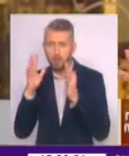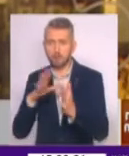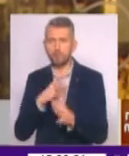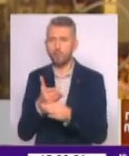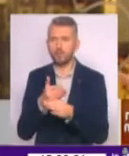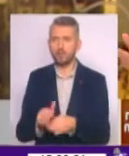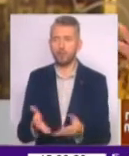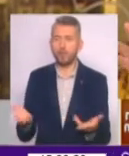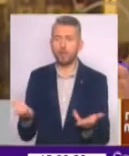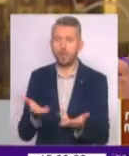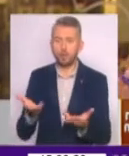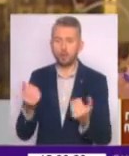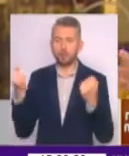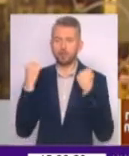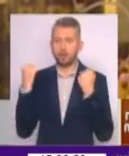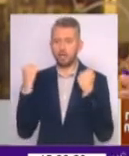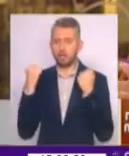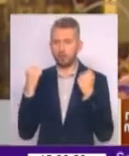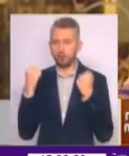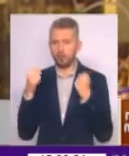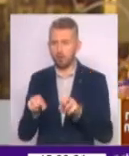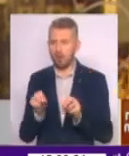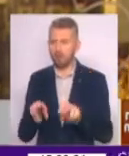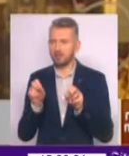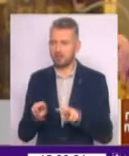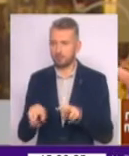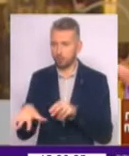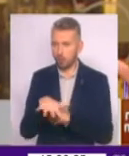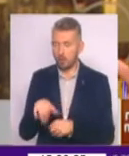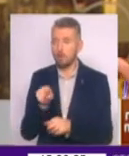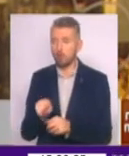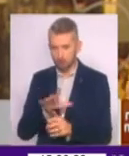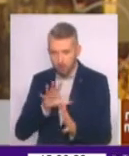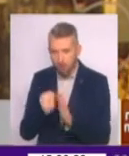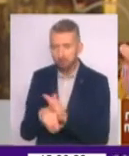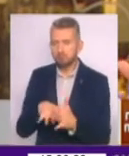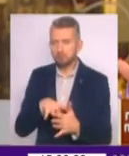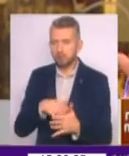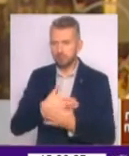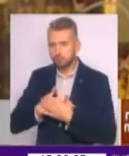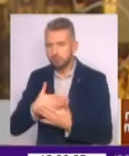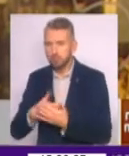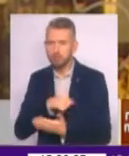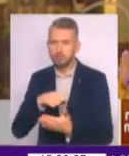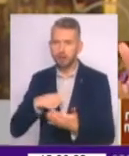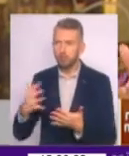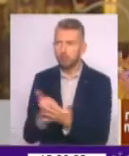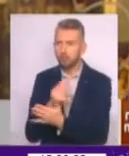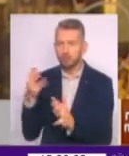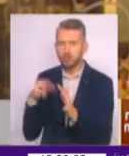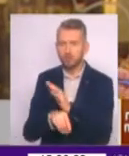частиною якоїсь там спортивної дійсно екстрім-зони. Вони долучилися до цього проєкту, вони самостійно знайшли інвесторів, і, звичайно, за